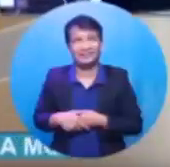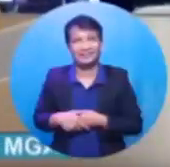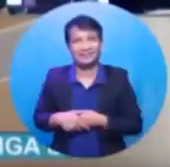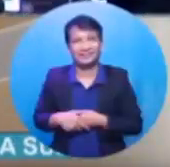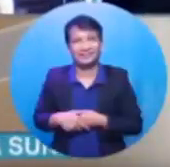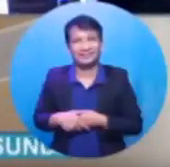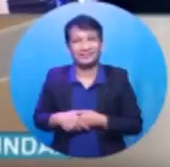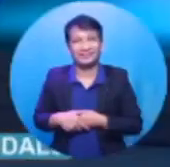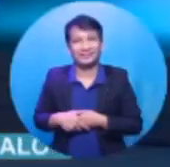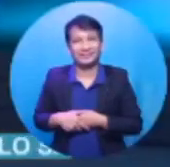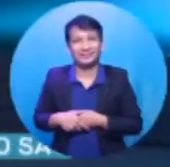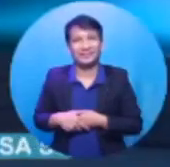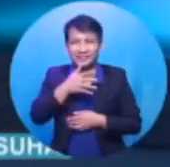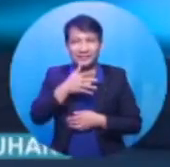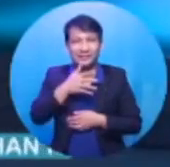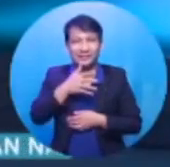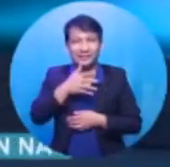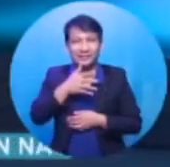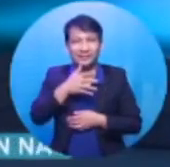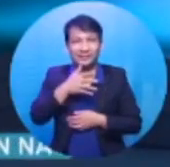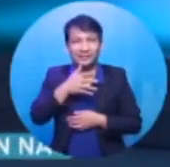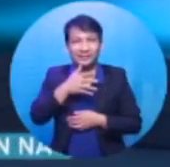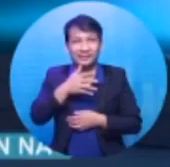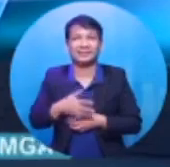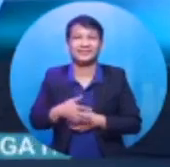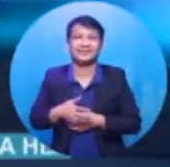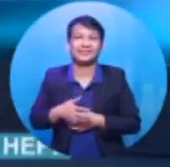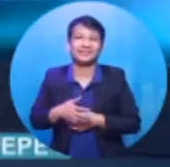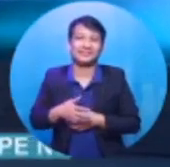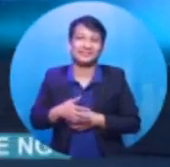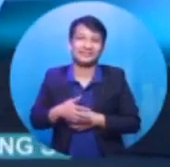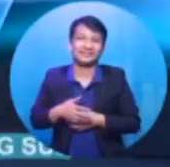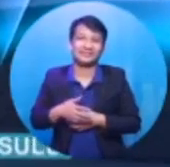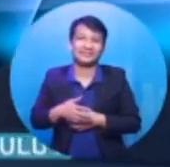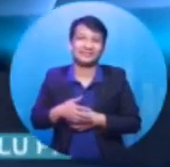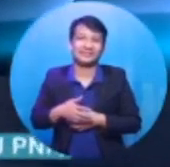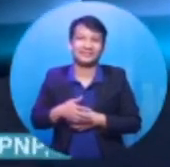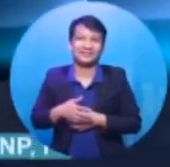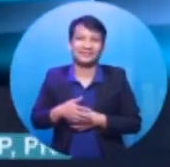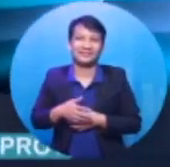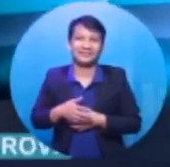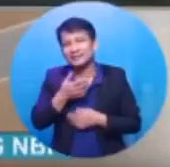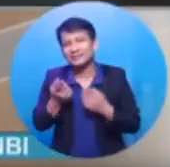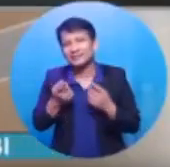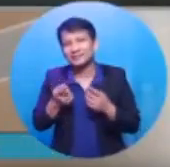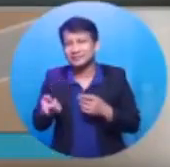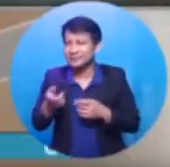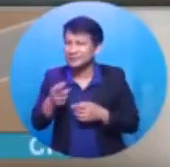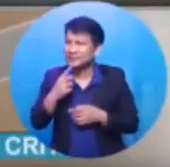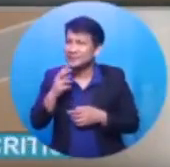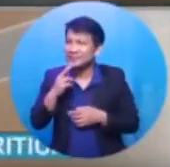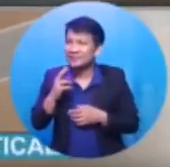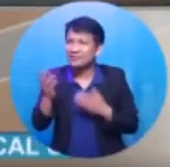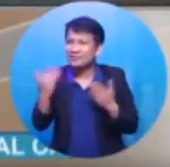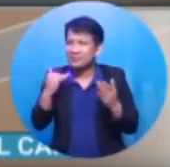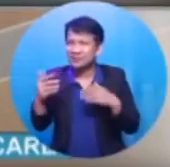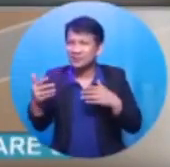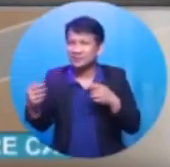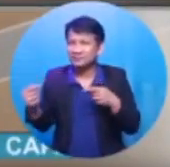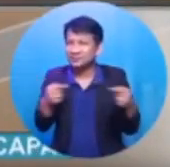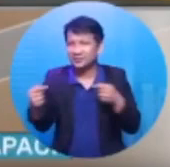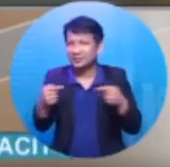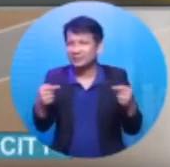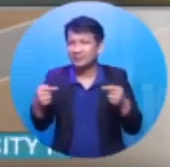Makausap po natin si Nanay Venus Villadares. Apo! Kala ko, pasasayaw na si Carol. Hindi ka po ako, sir. Ba't nagkarambulan at nakisaw-saw